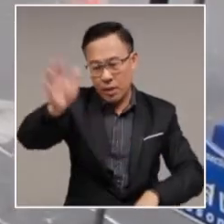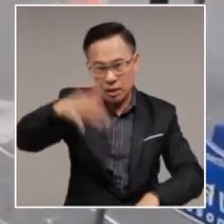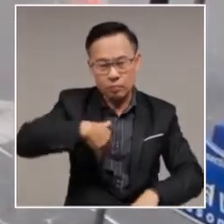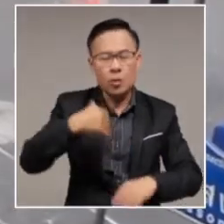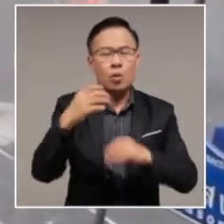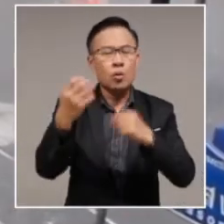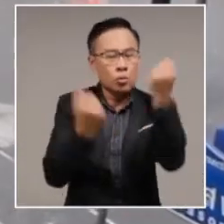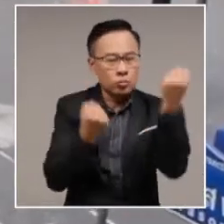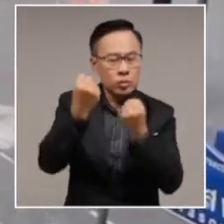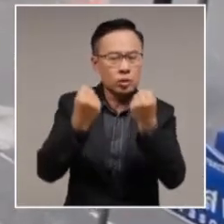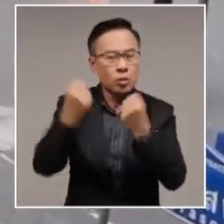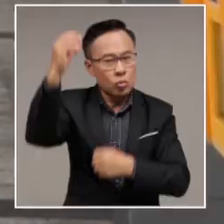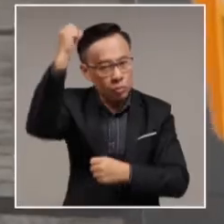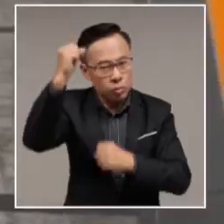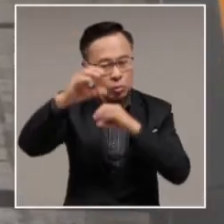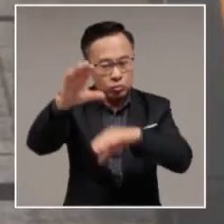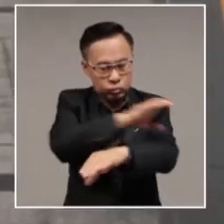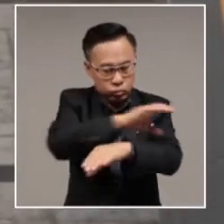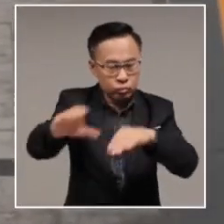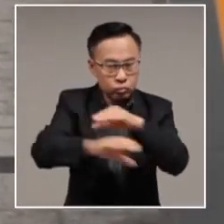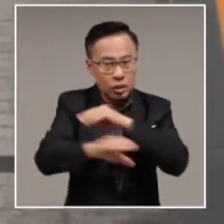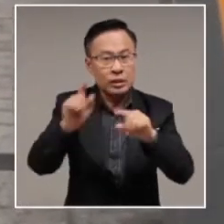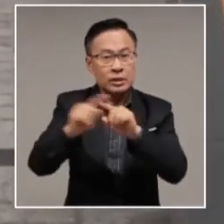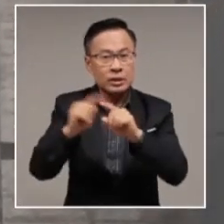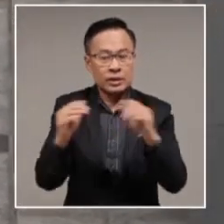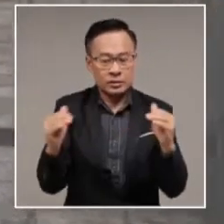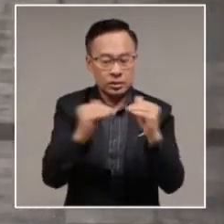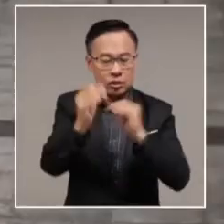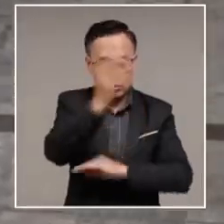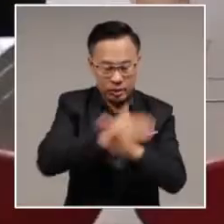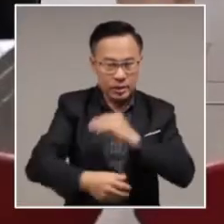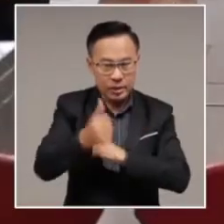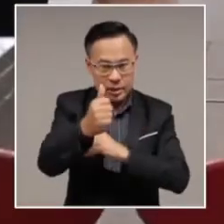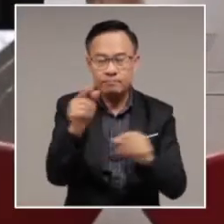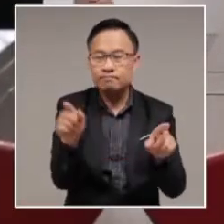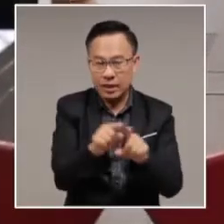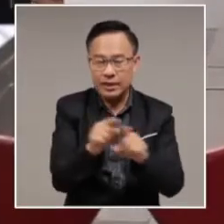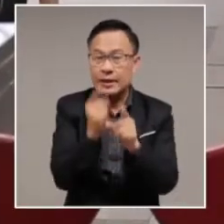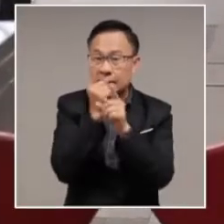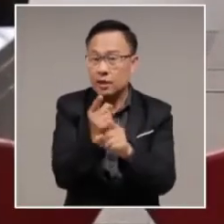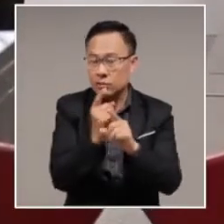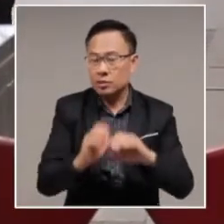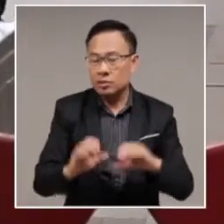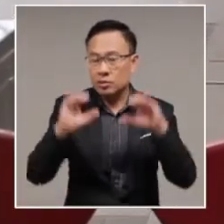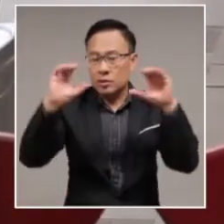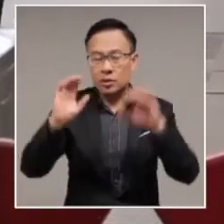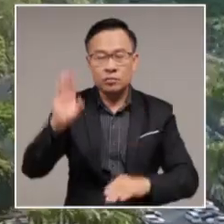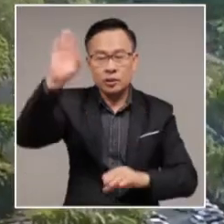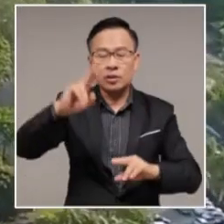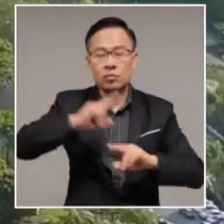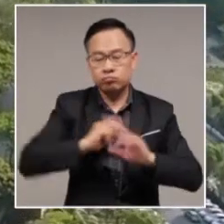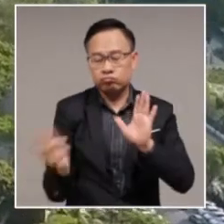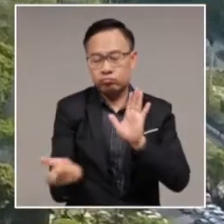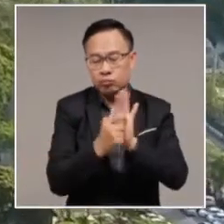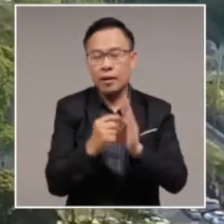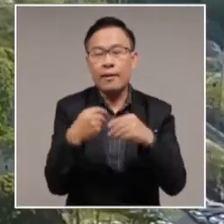ทธิ์ของคนพิการนะคะในการขึ้นรถในการโดยสารหรือว่าสิทธิ์ต่างๆที่หน่วยงานต่างๆ